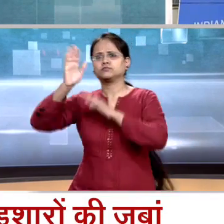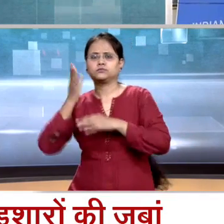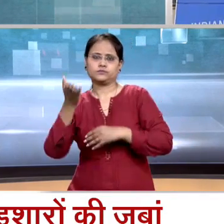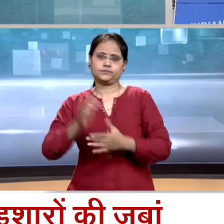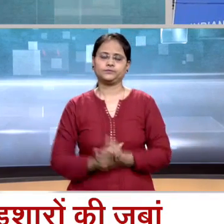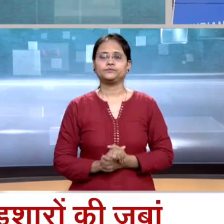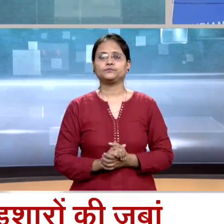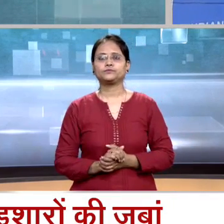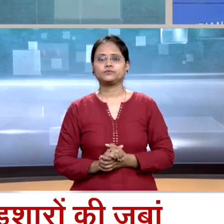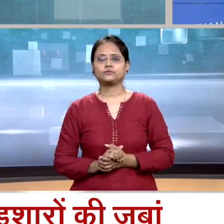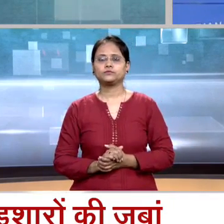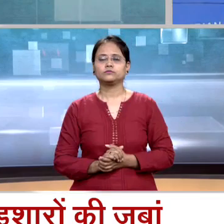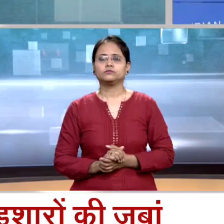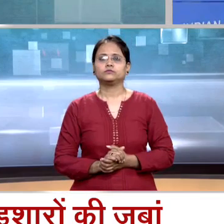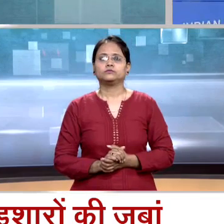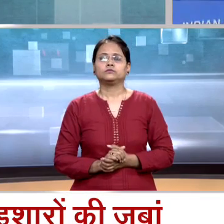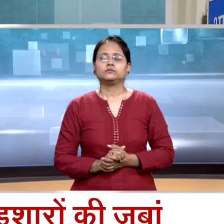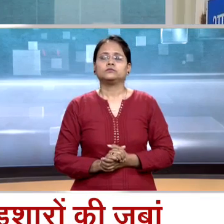हूँ।